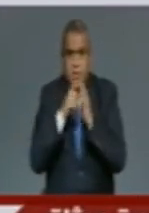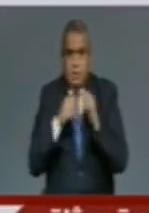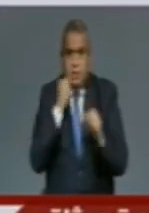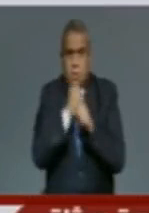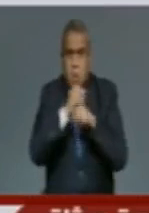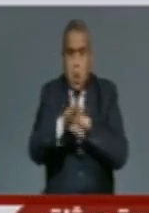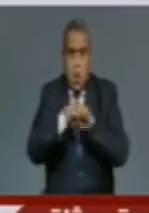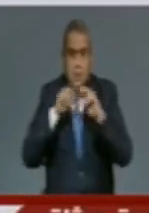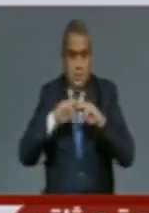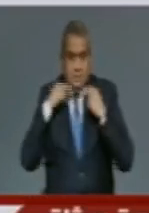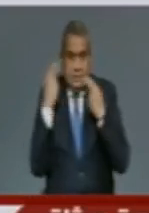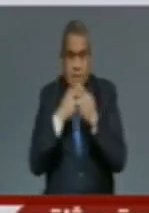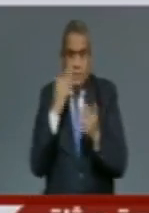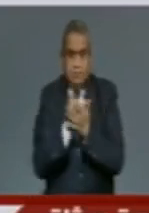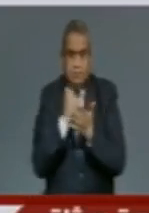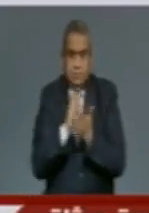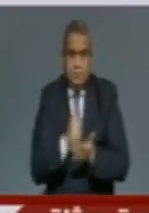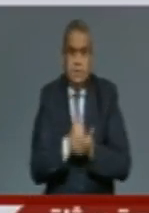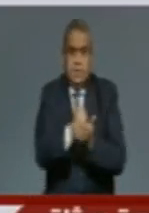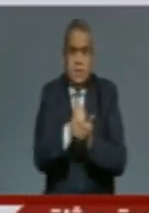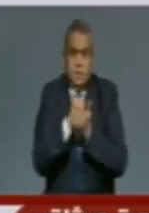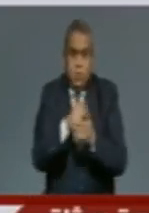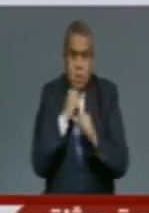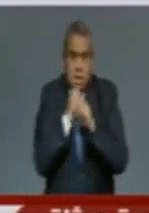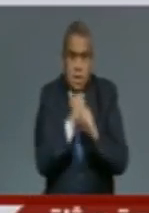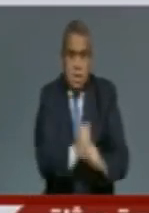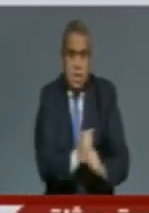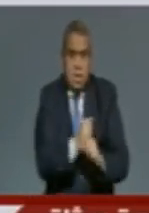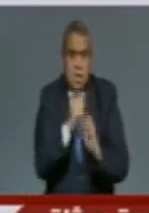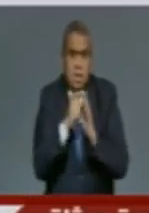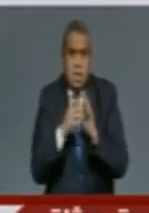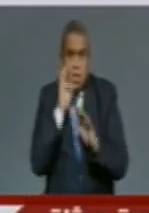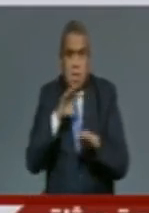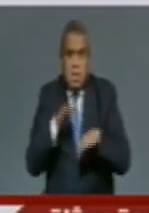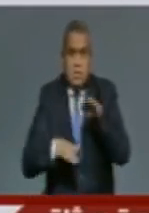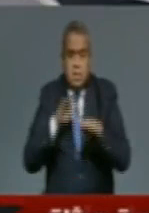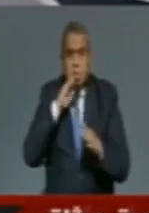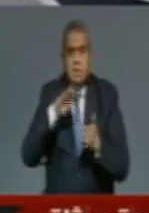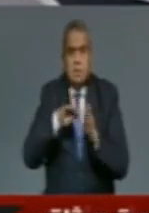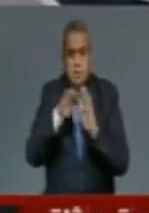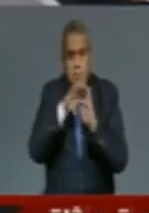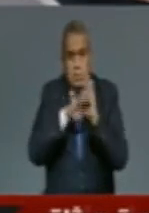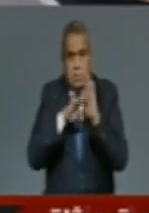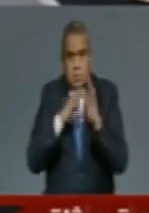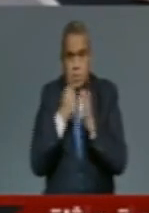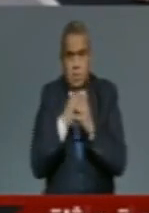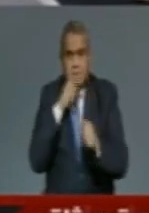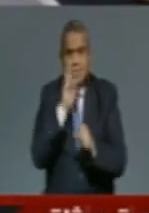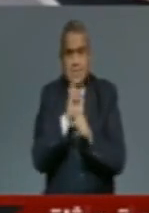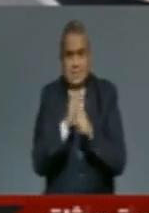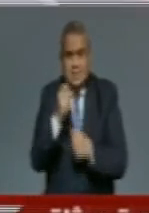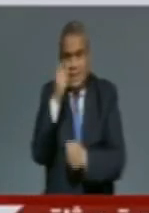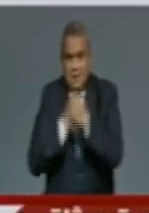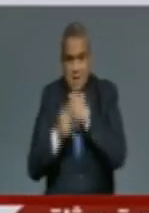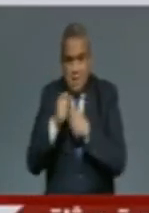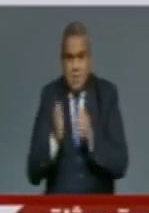العالمي لتعزيز تمويل التنمية المستدامة بما يتضمن إعادة تخصيص حقوق السحب الخاصة بصندوق النقد